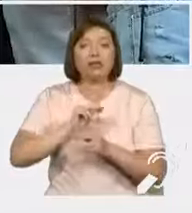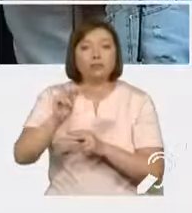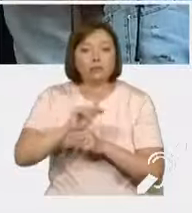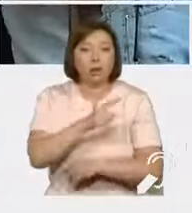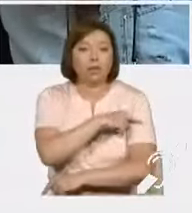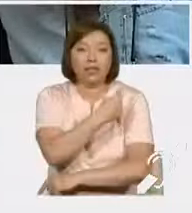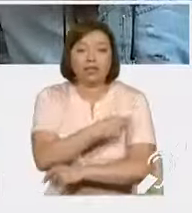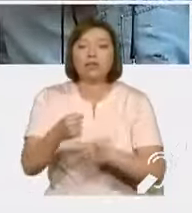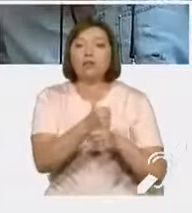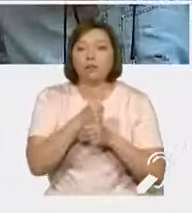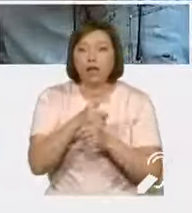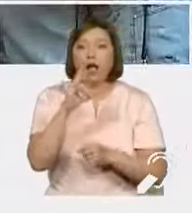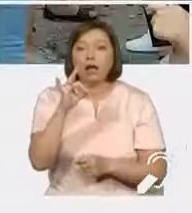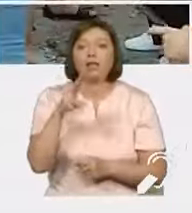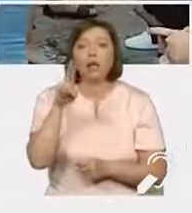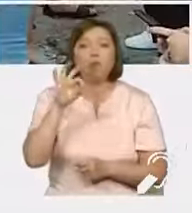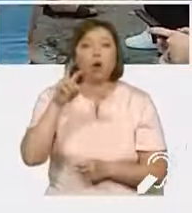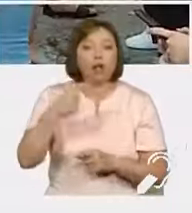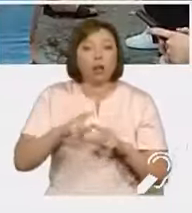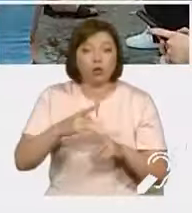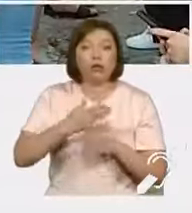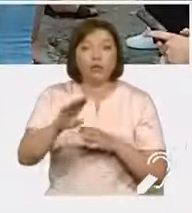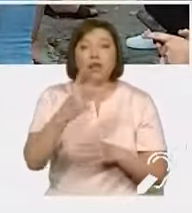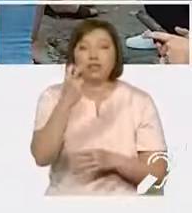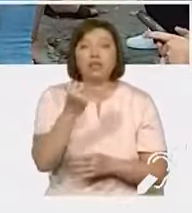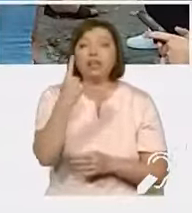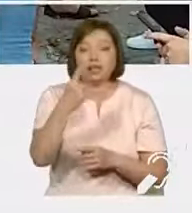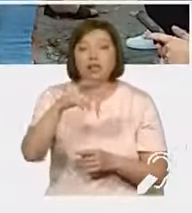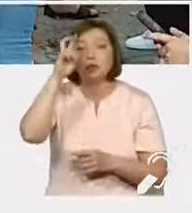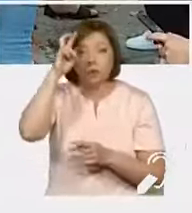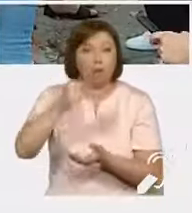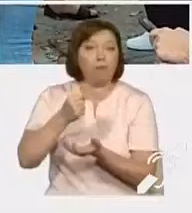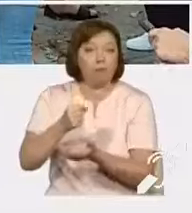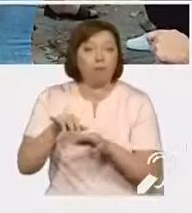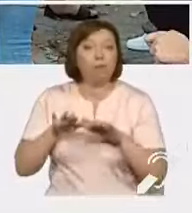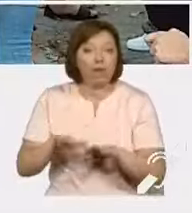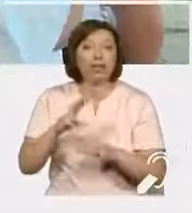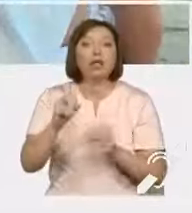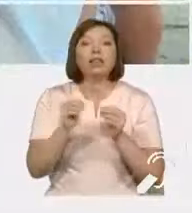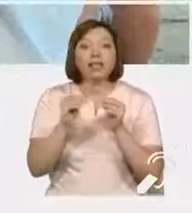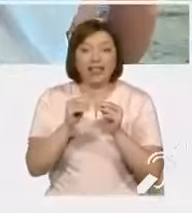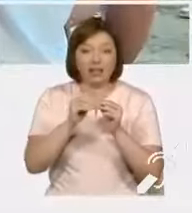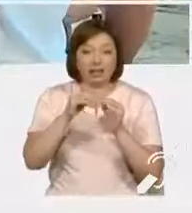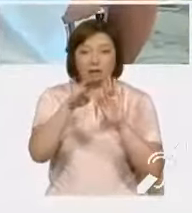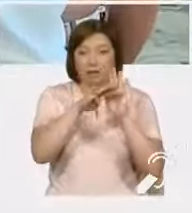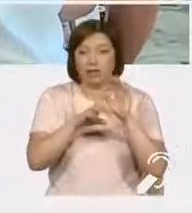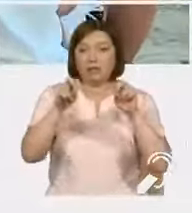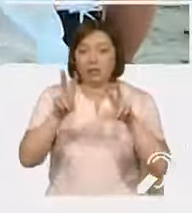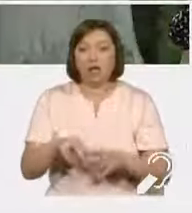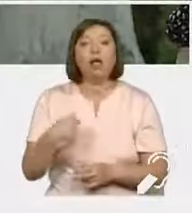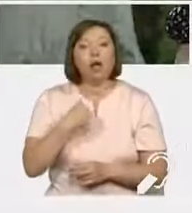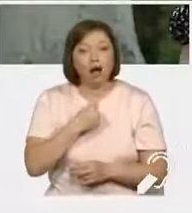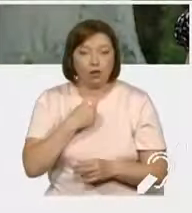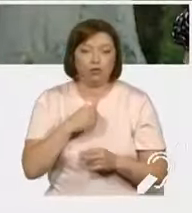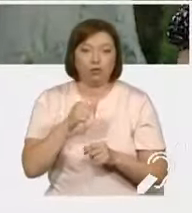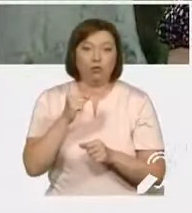Medicină și Farmacie Raisa Pocalo, care oferă 211 locuri bugetare la 10 specialități. Vreau să devin asistent